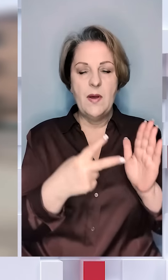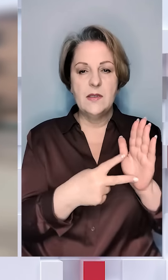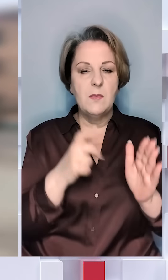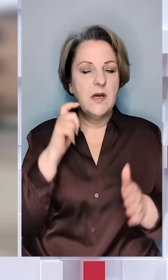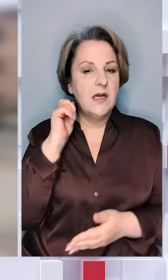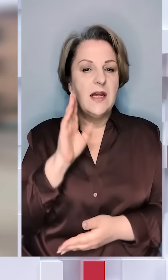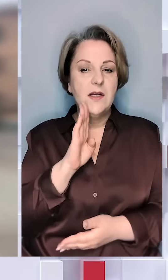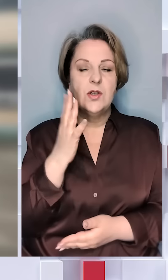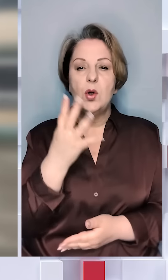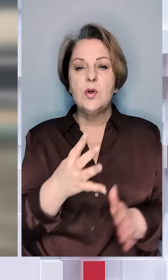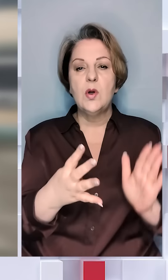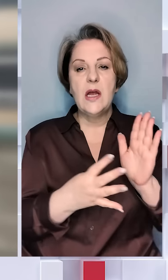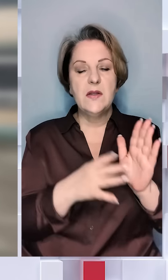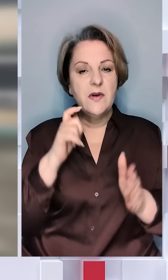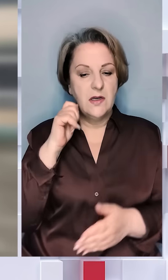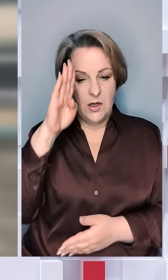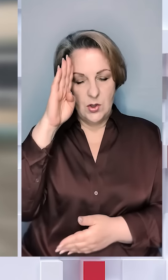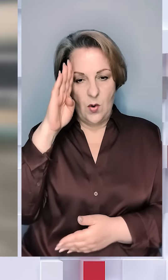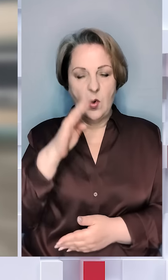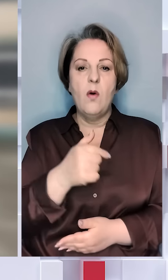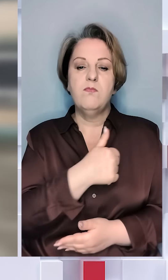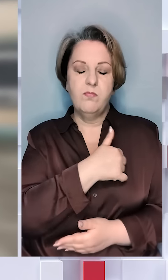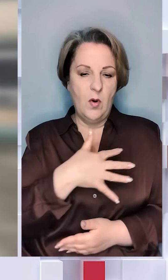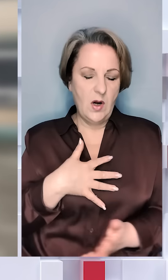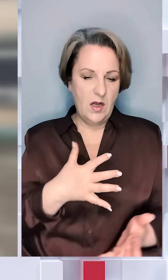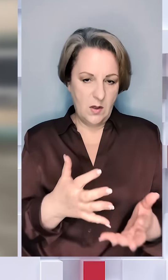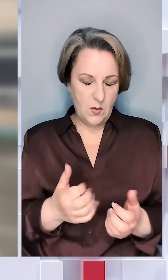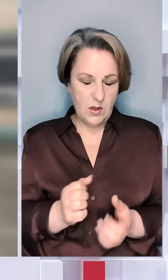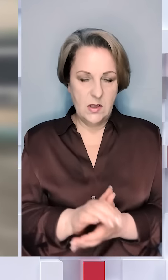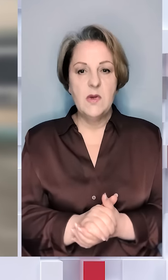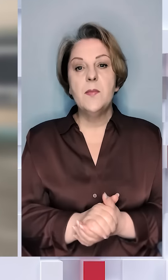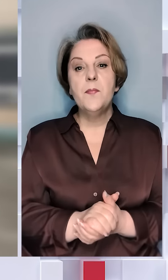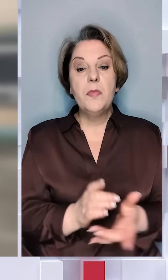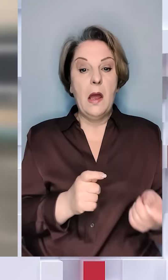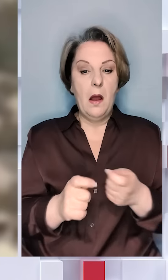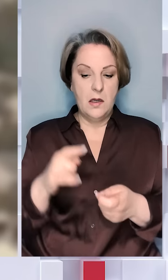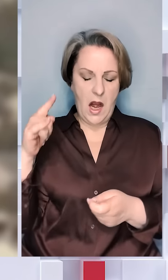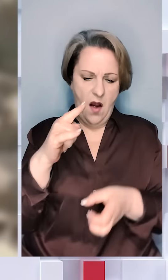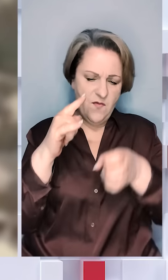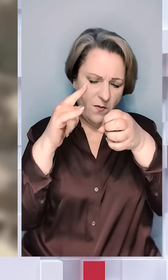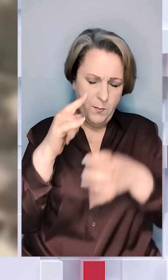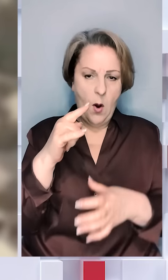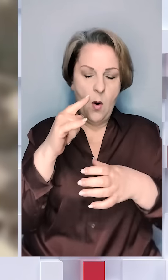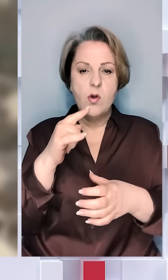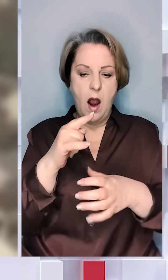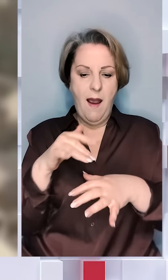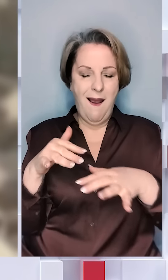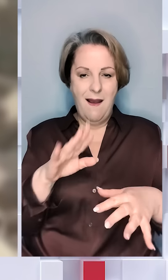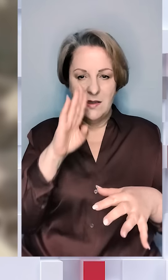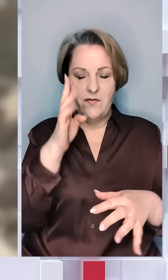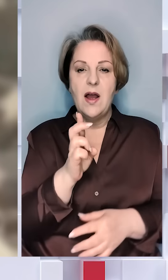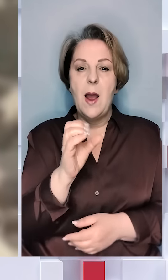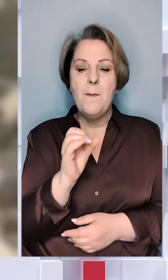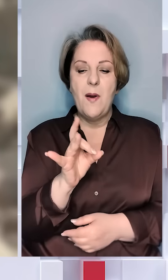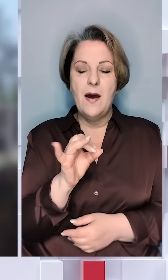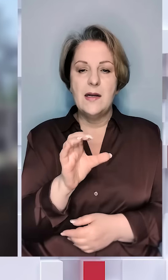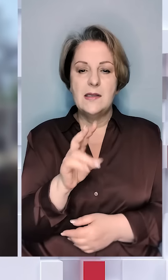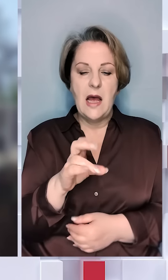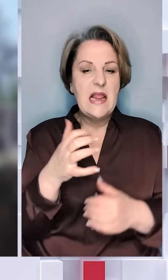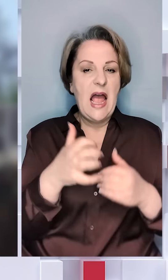57-річна жінка та 49-річний чоловік дістали мінно-вибухові травми. Керованою авіабомбою атакував ворог і Береслав